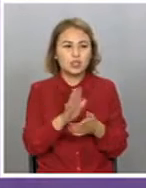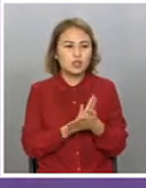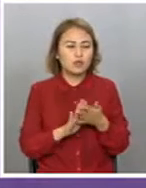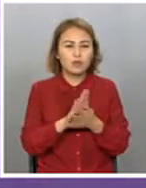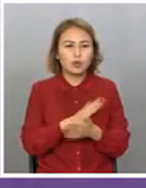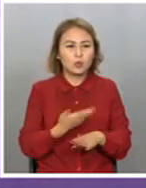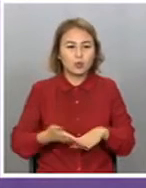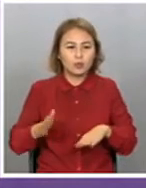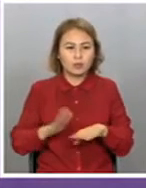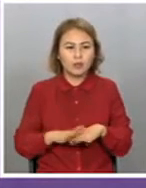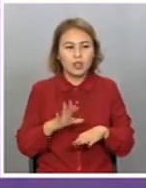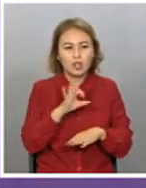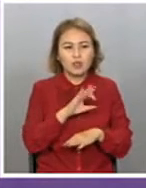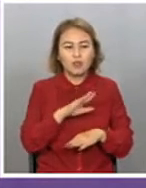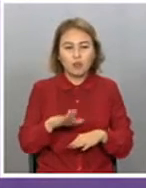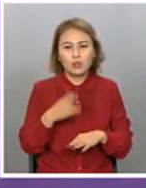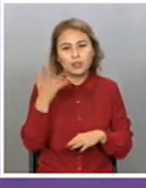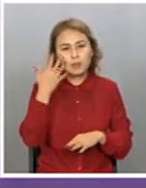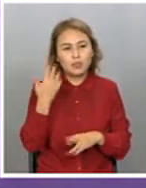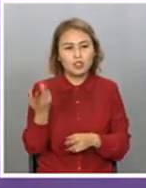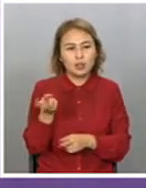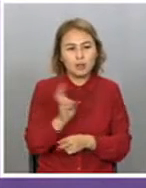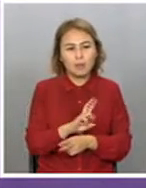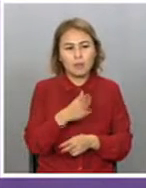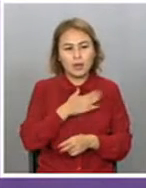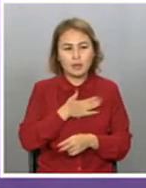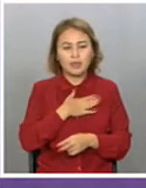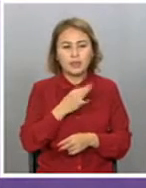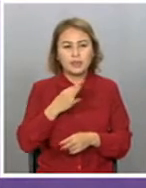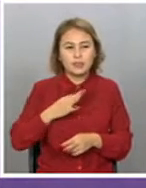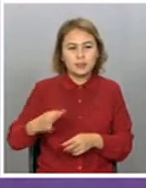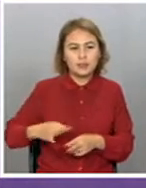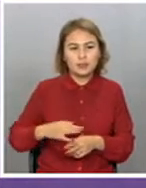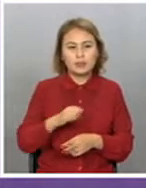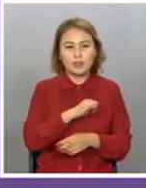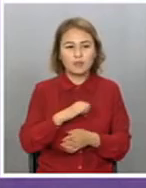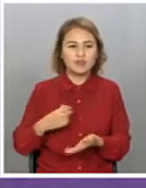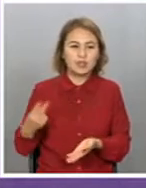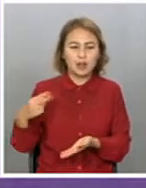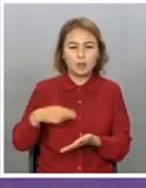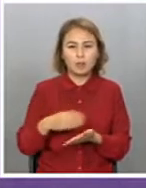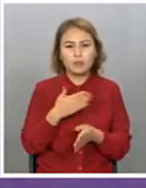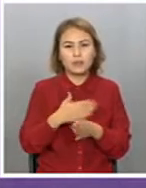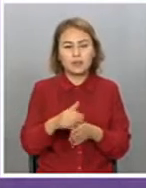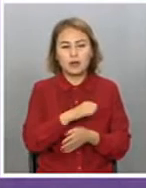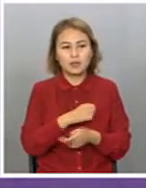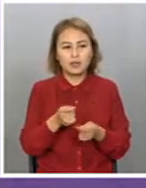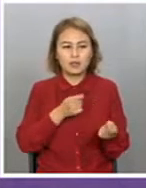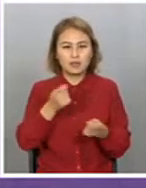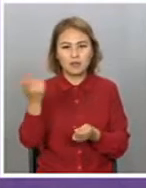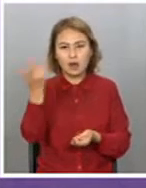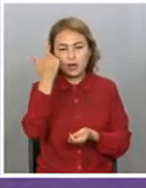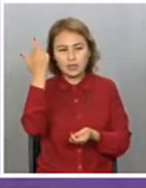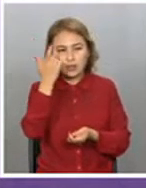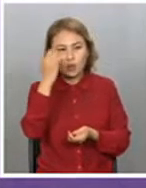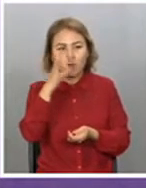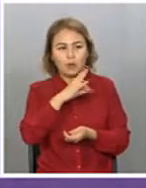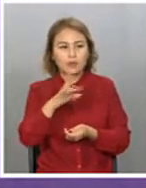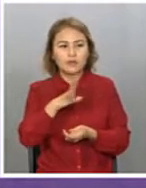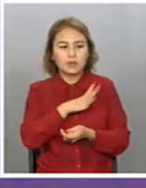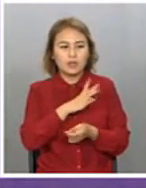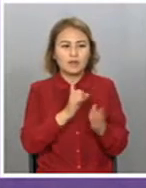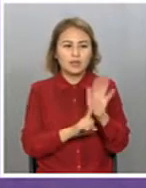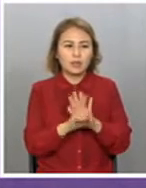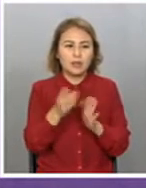нет ничего трудного. И вот когда пришла пора, и сын сам стал вести хозяйство, он